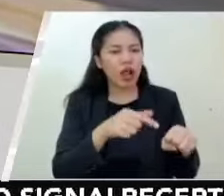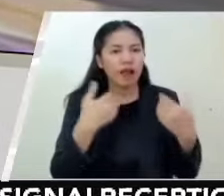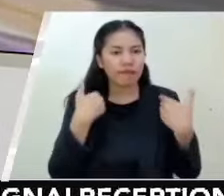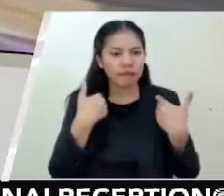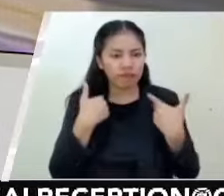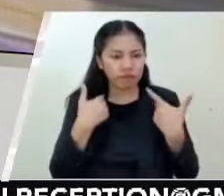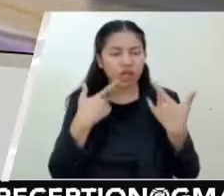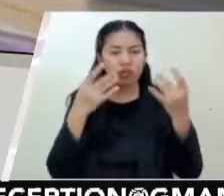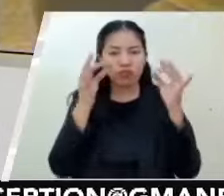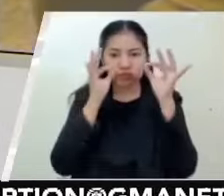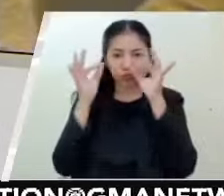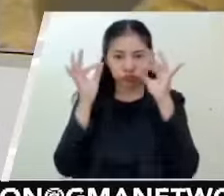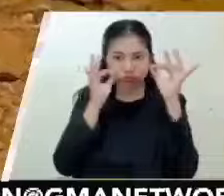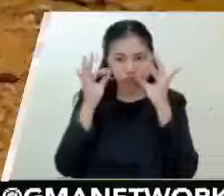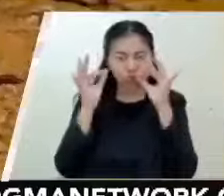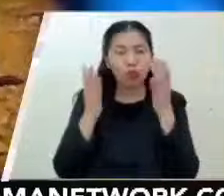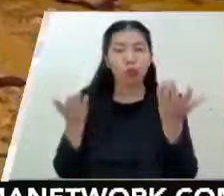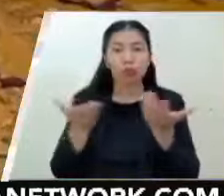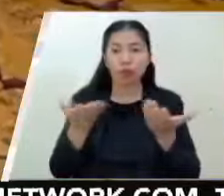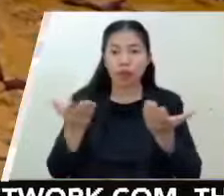ni Bam Alengre.